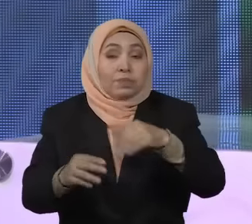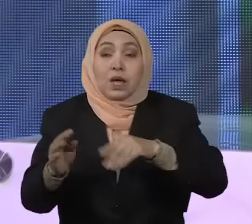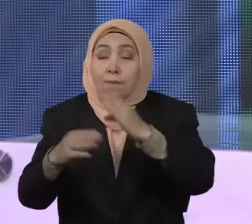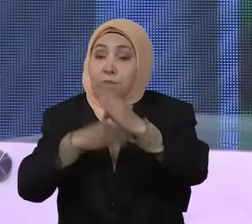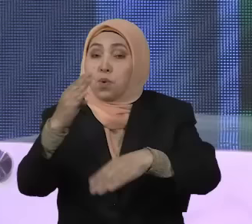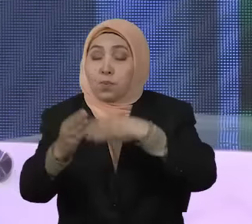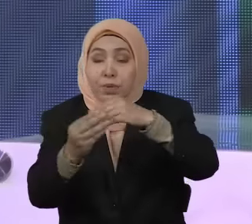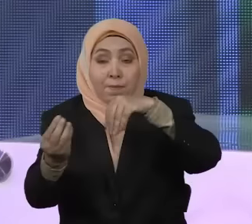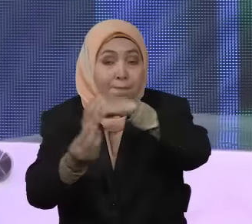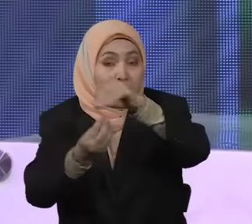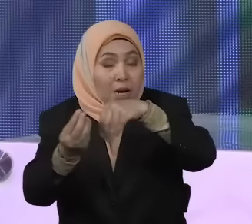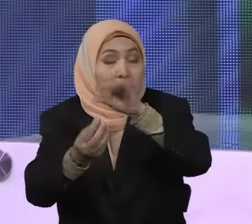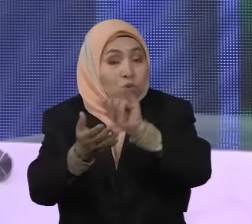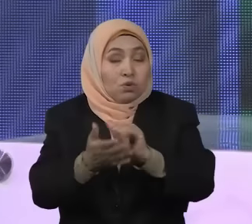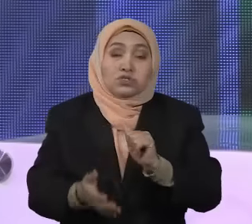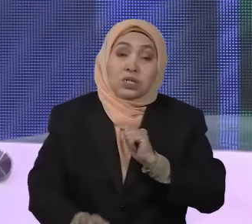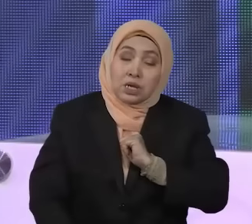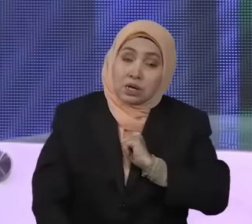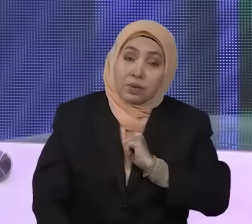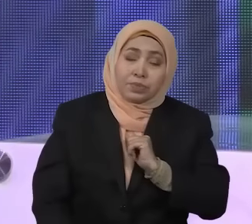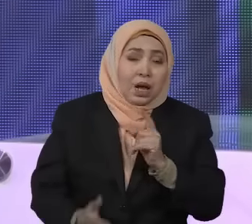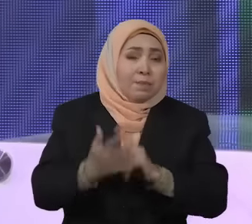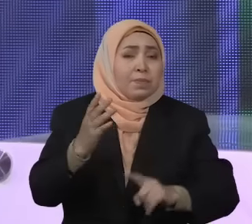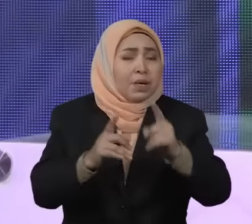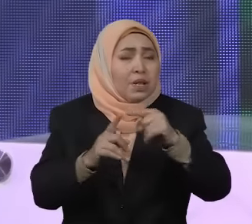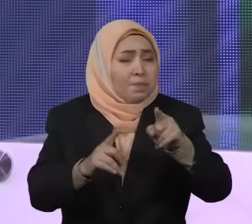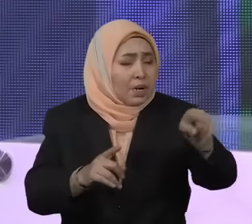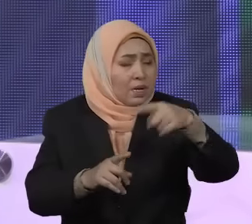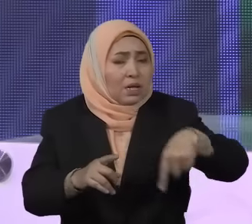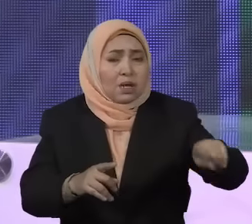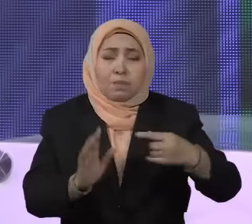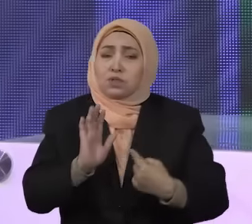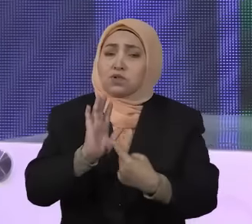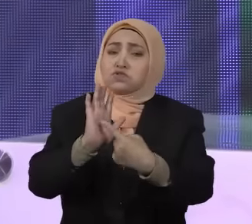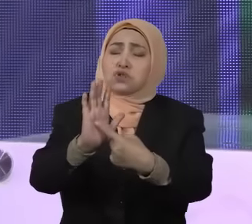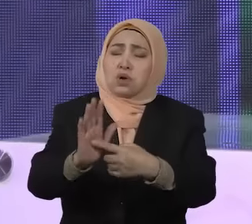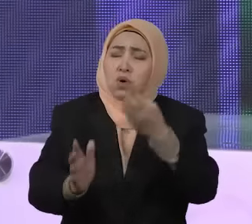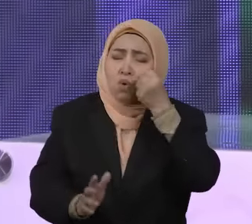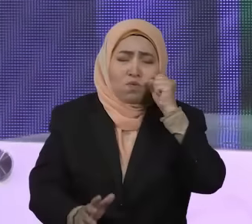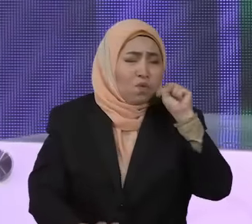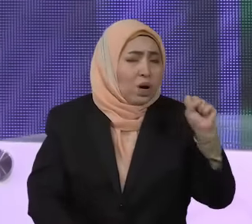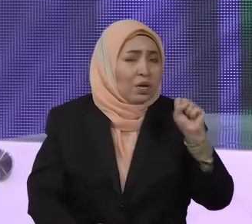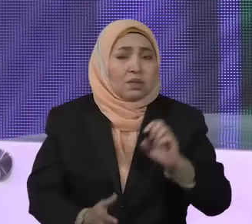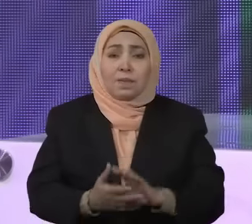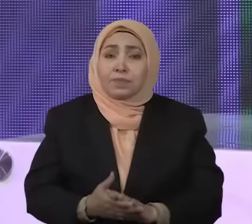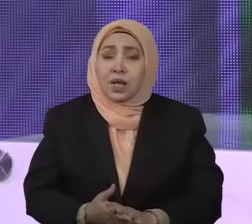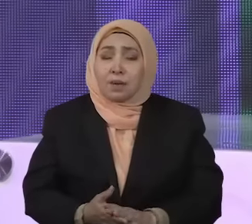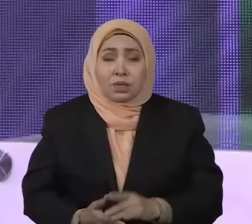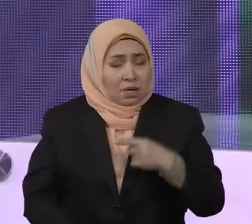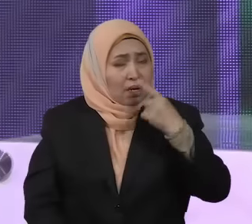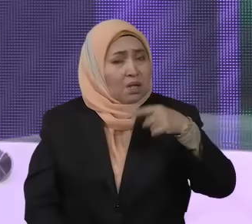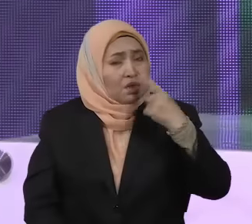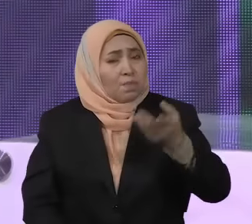tersebut. Syahidina ala anfusihim bil kufr, apabila mereka ini menampakkan kekufuran. Mereka